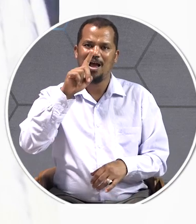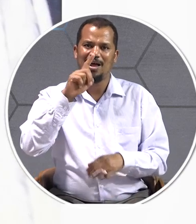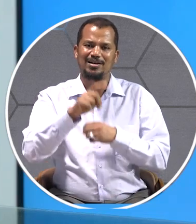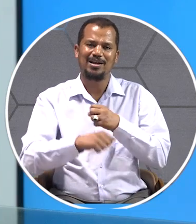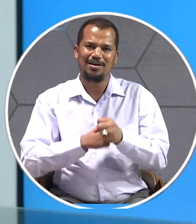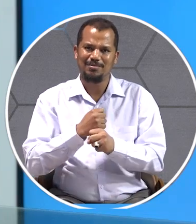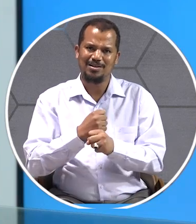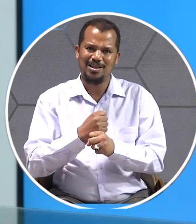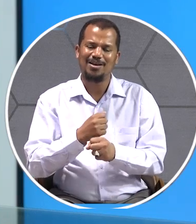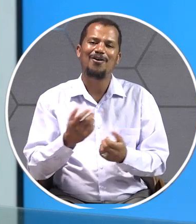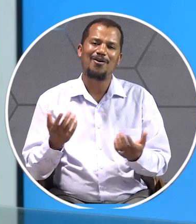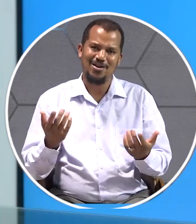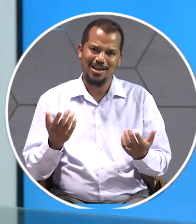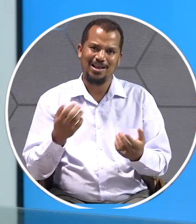አካባቢ